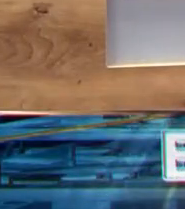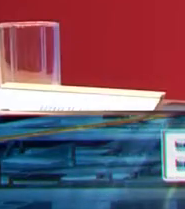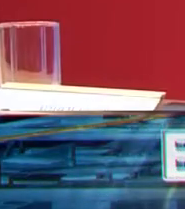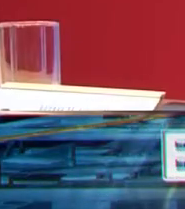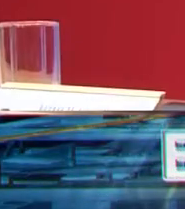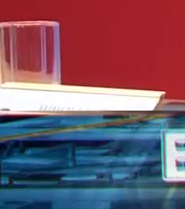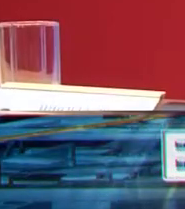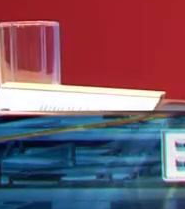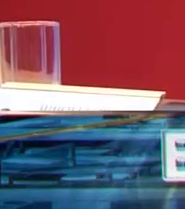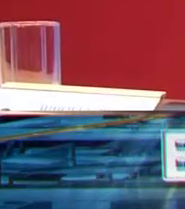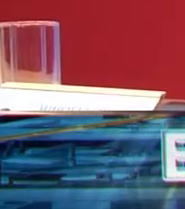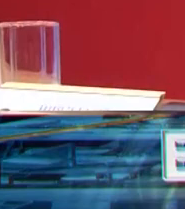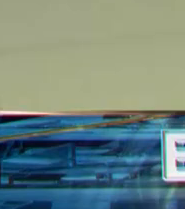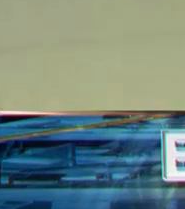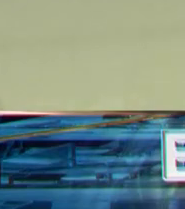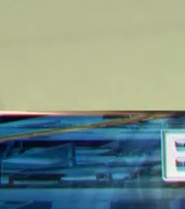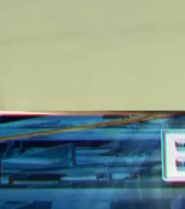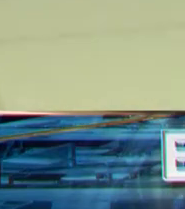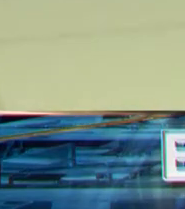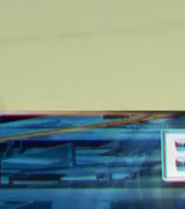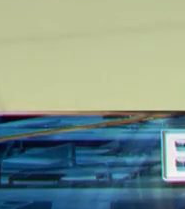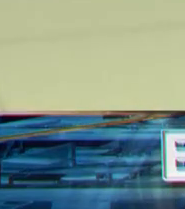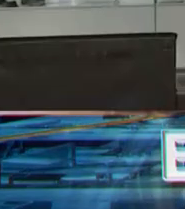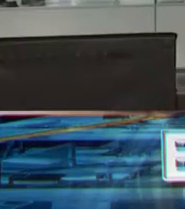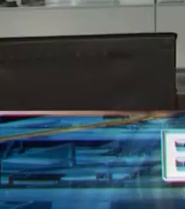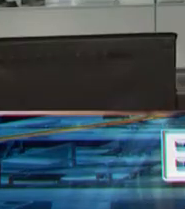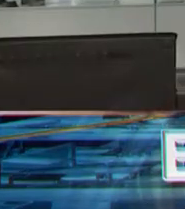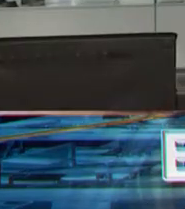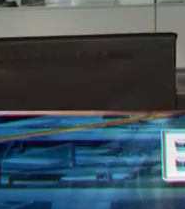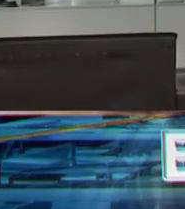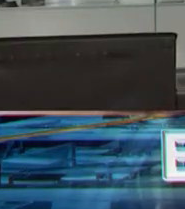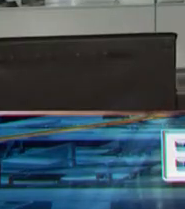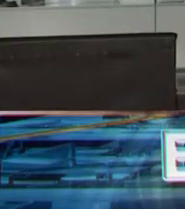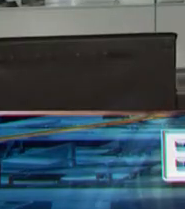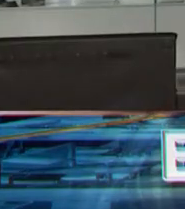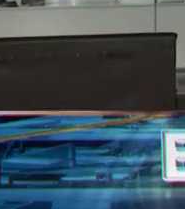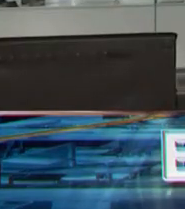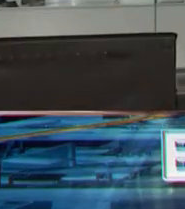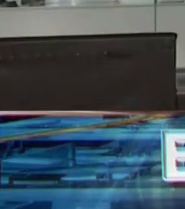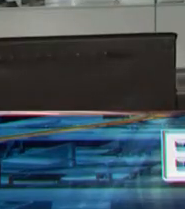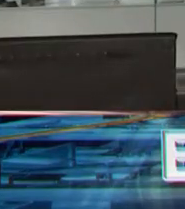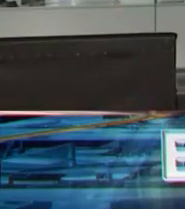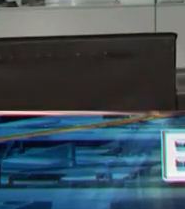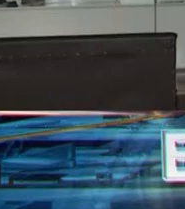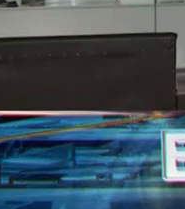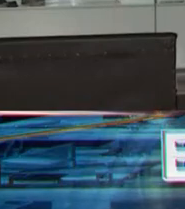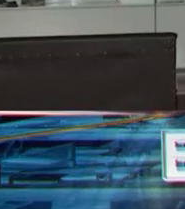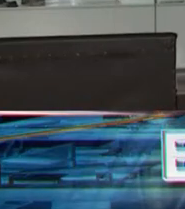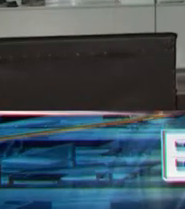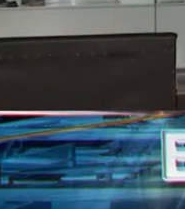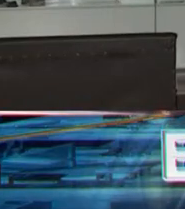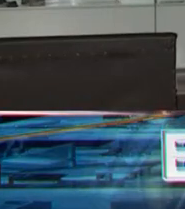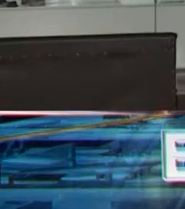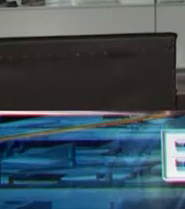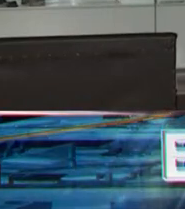Қамданған қапы алмайды. Өңіріміз корона індеттің екінші толқынына дайын. Екінші толқынға 5280 төсек орны дайын